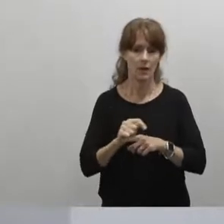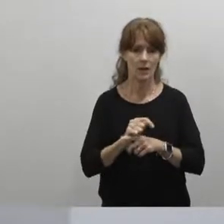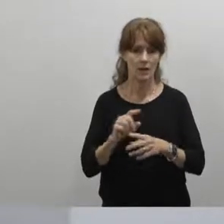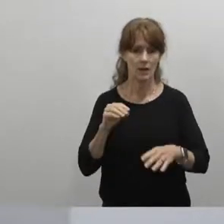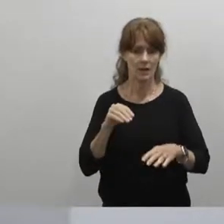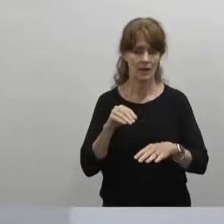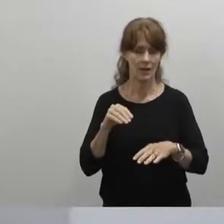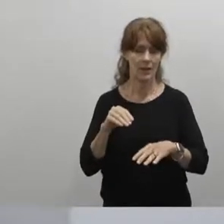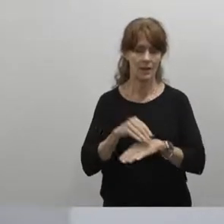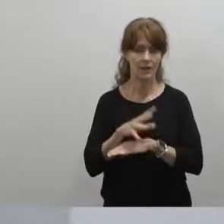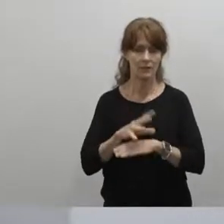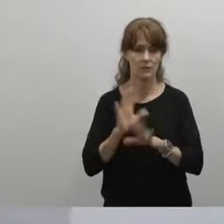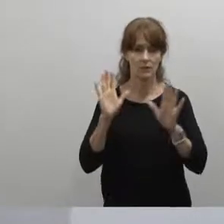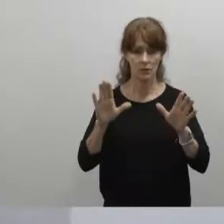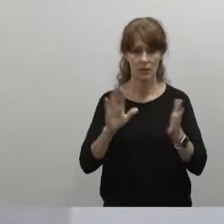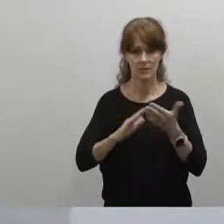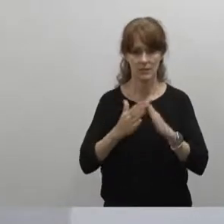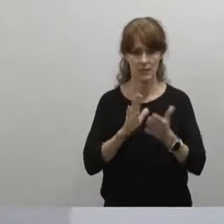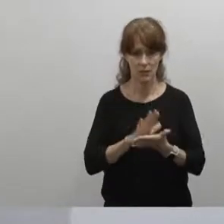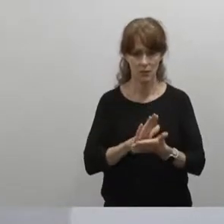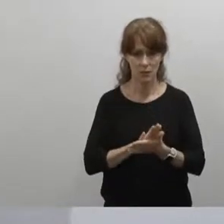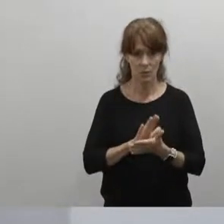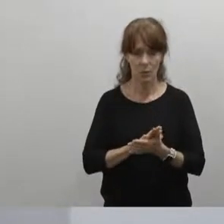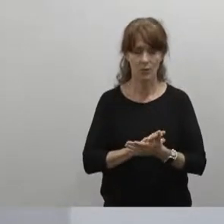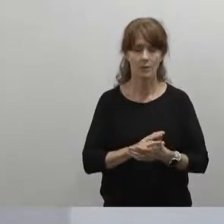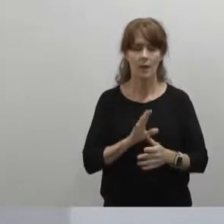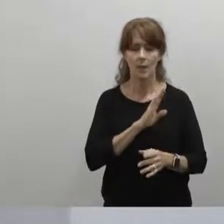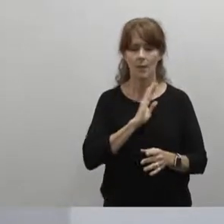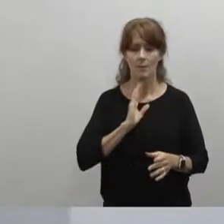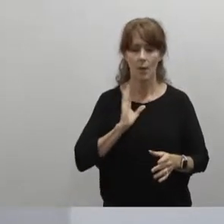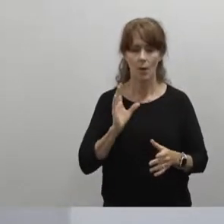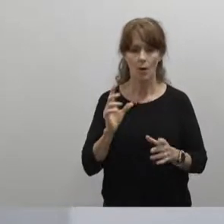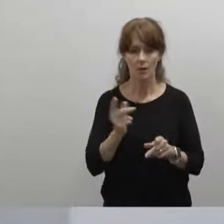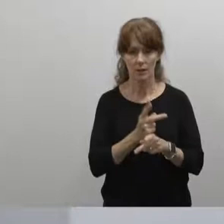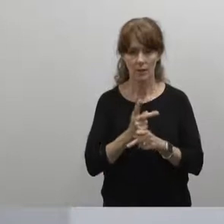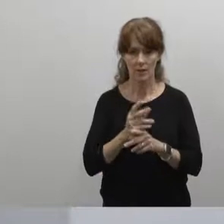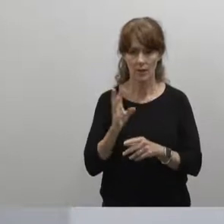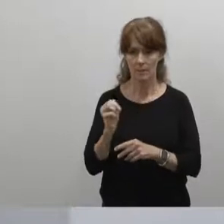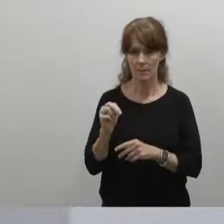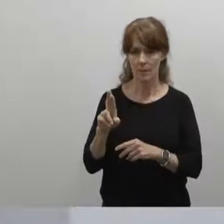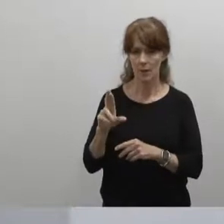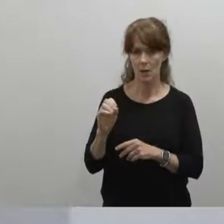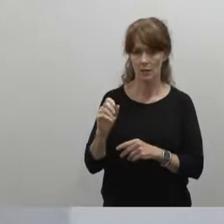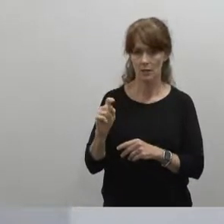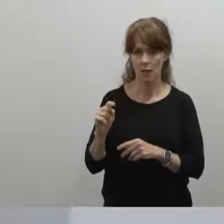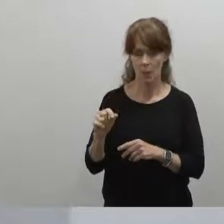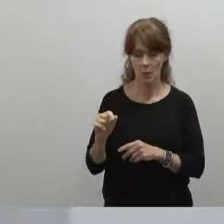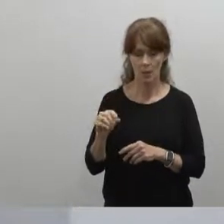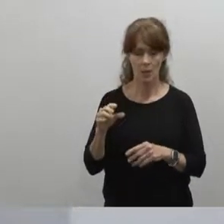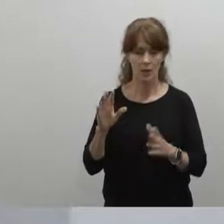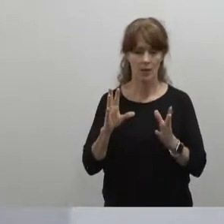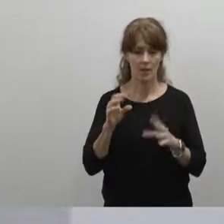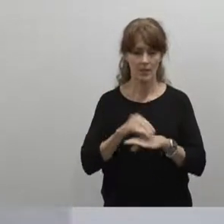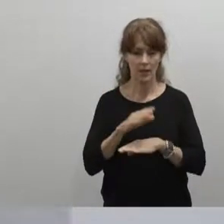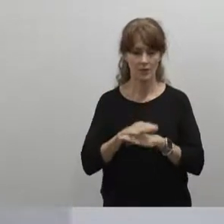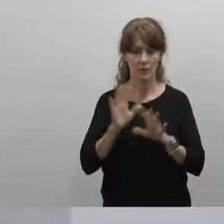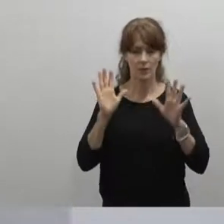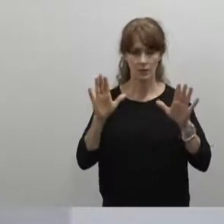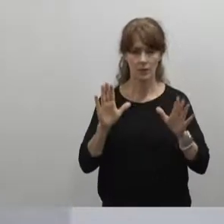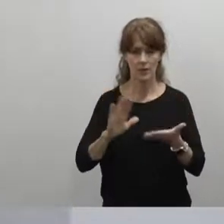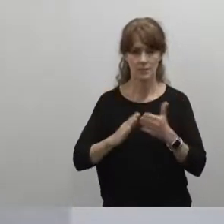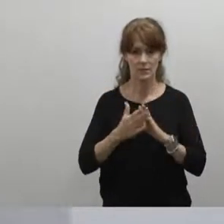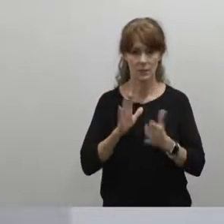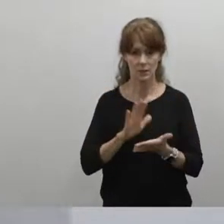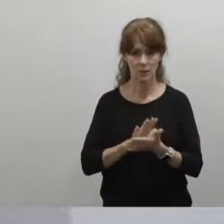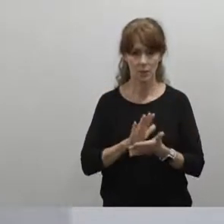rùm khnông ca cướp cướng đầm nà ca này ai đôi chi này sợi khơ quạt bàn tới châu rùm khnông cam với tì vớt vớn chỉ môi